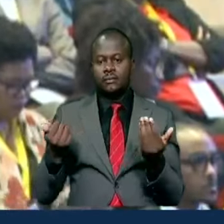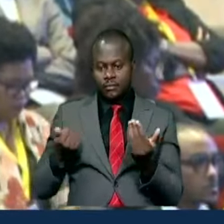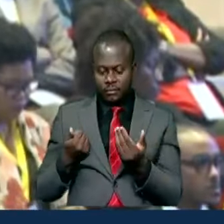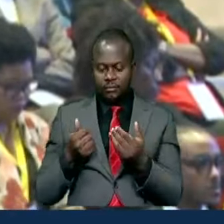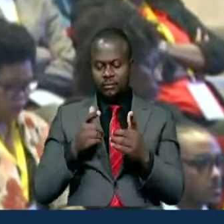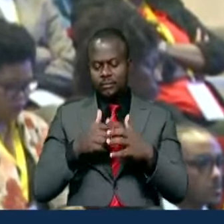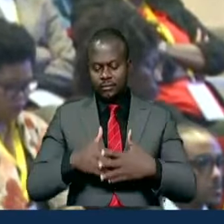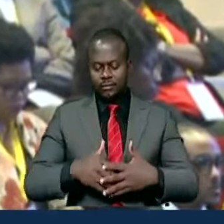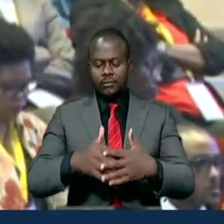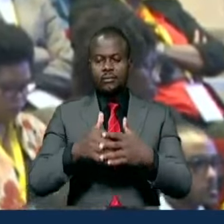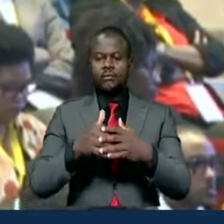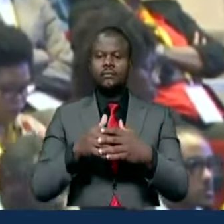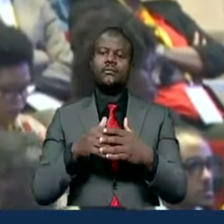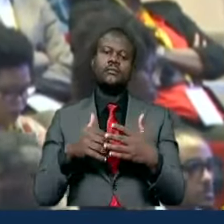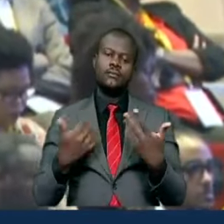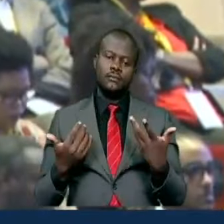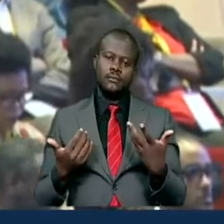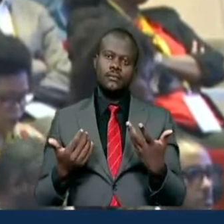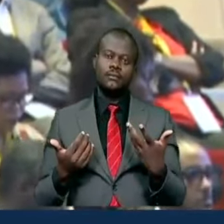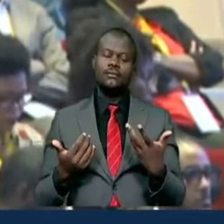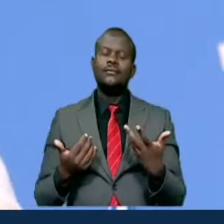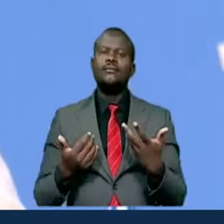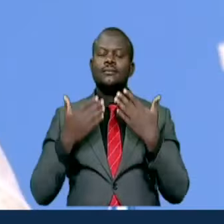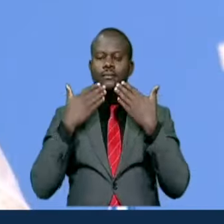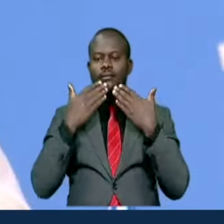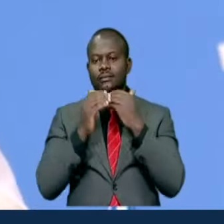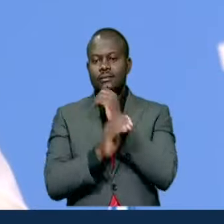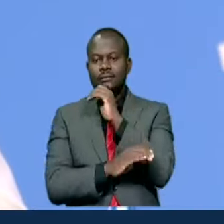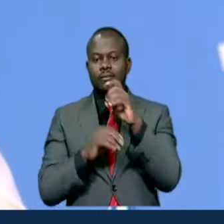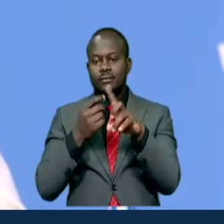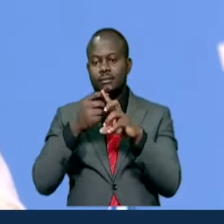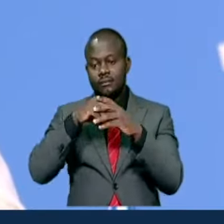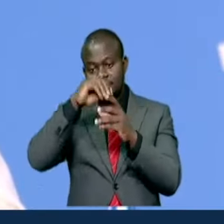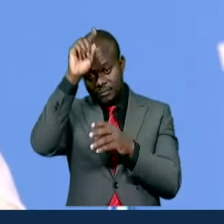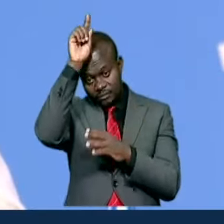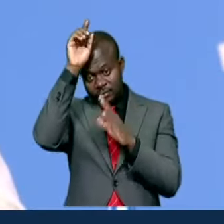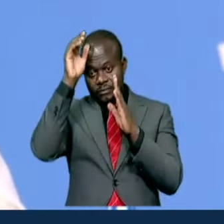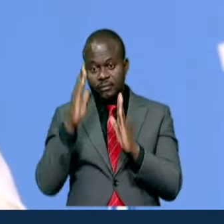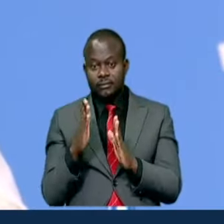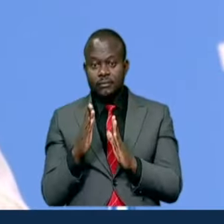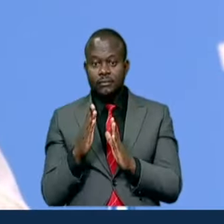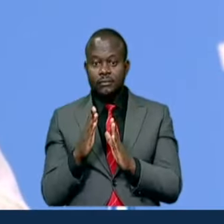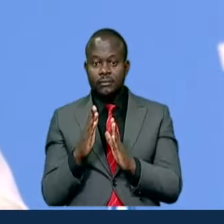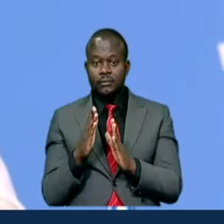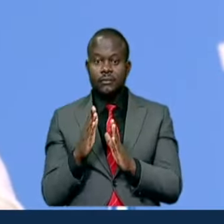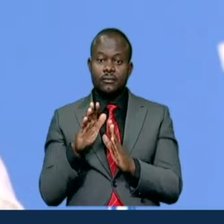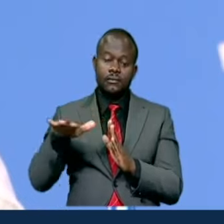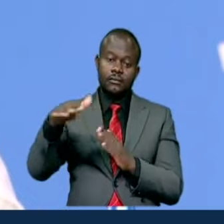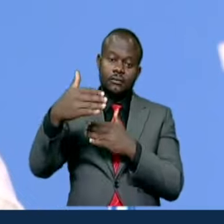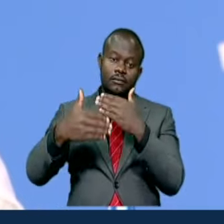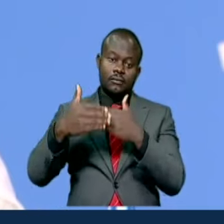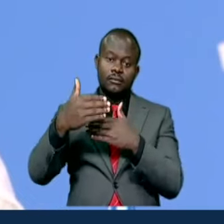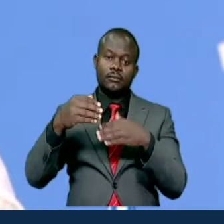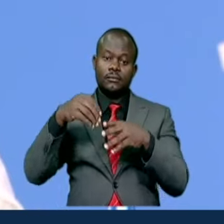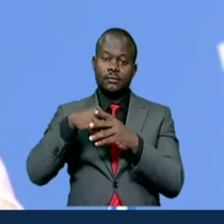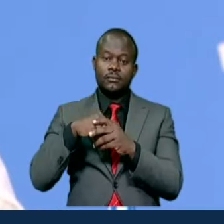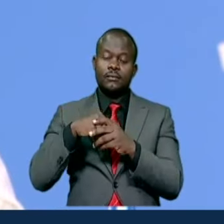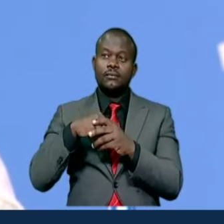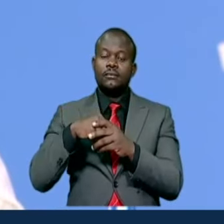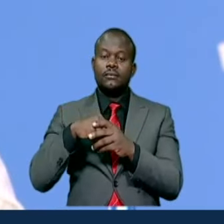inda nk'inyiturano y'ibyo igihugu cyamukoreye. Mva mu cyaro hariya mu nkengero z'ibirunga.